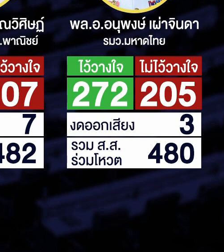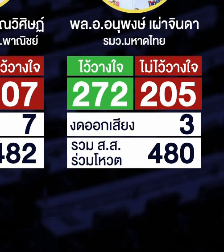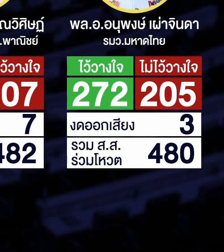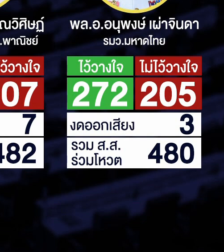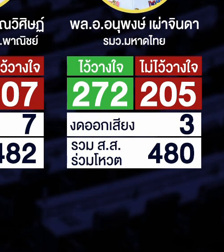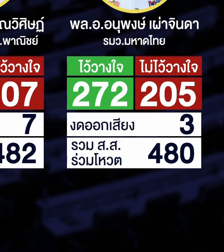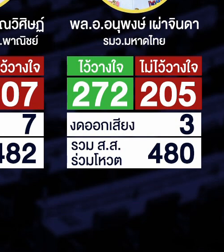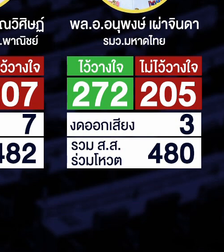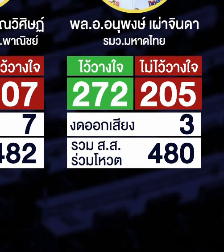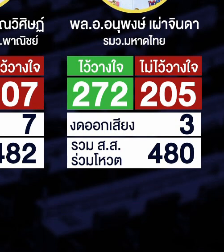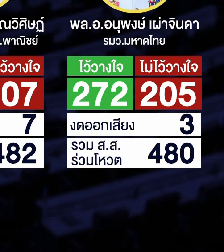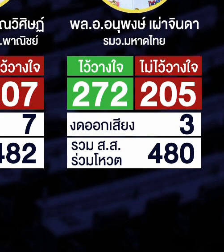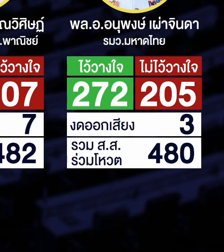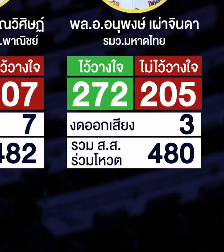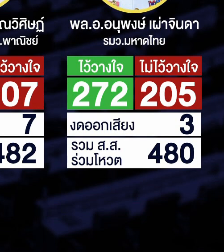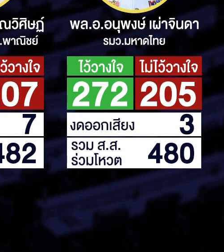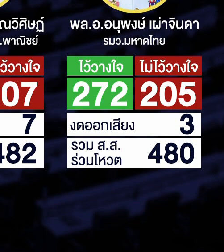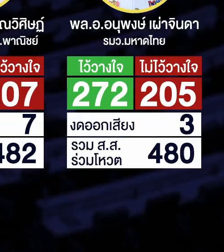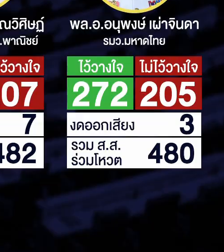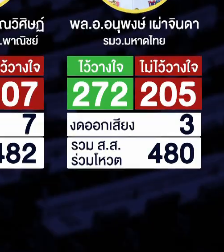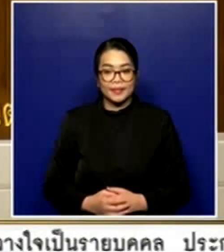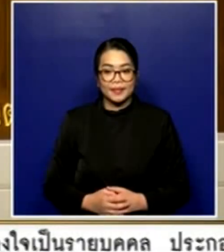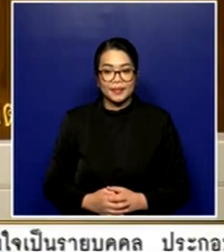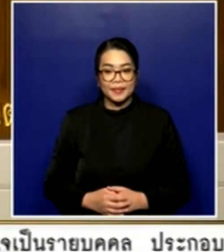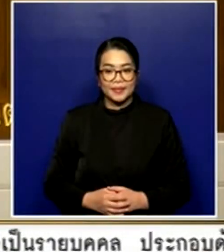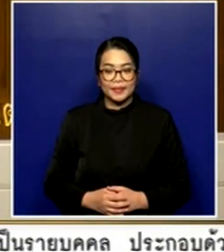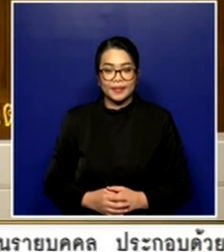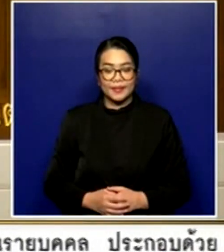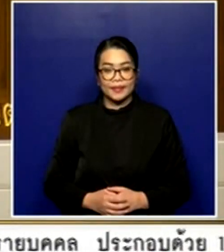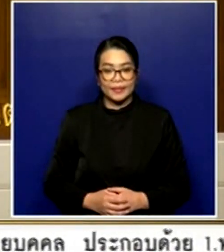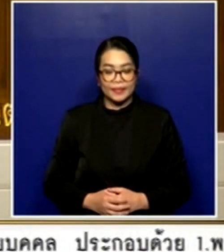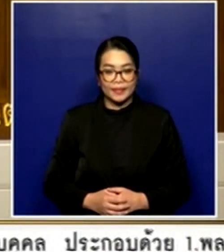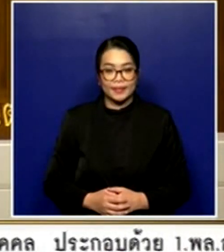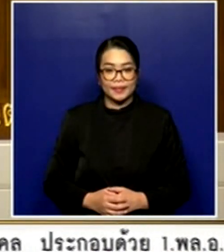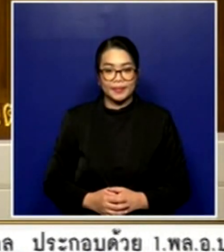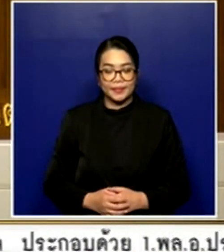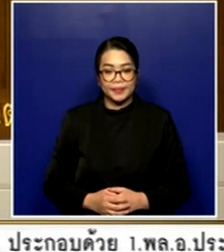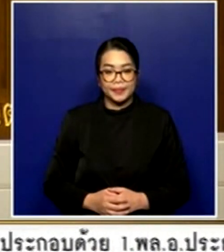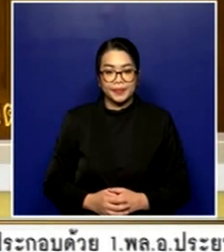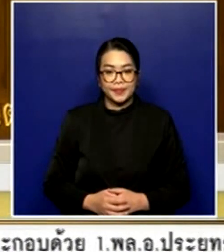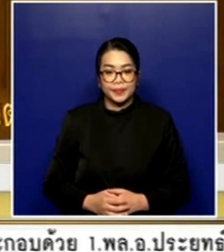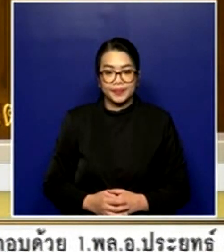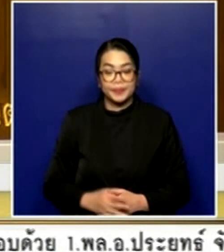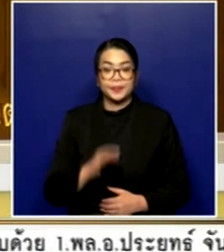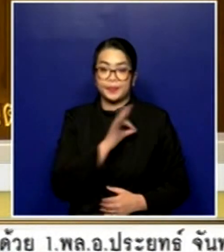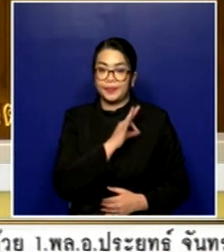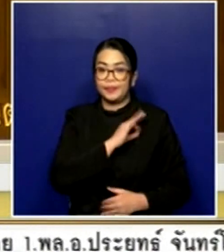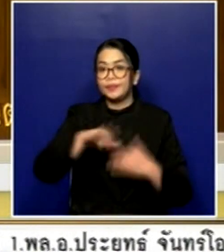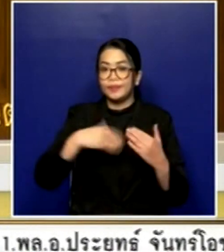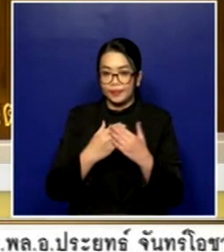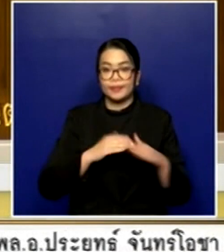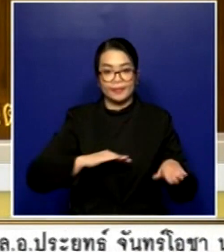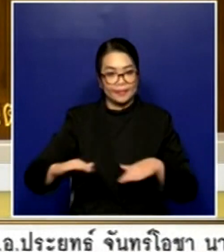คุณอนุทินหัวเราะแล้วก็ปฏิเสธตัดบทพูดข่าวบอกเดี๋ยวไปกินไก่ย่างเกาะในเอาละขณะเดียวกันกูก็ชมฮะ